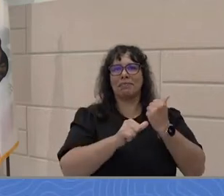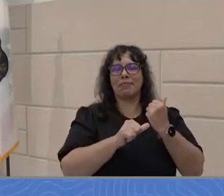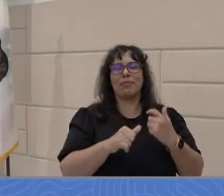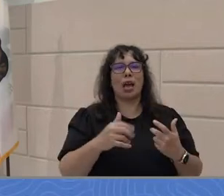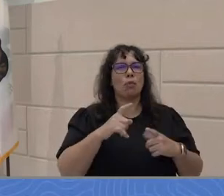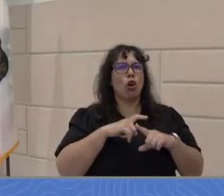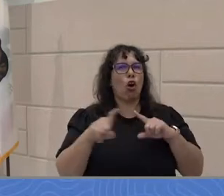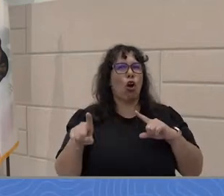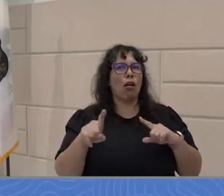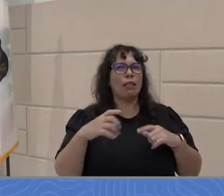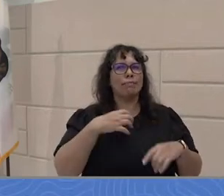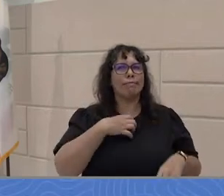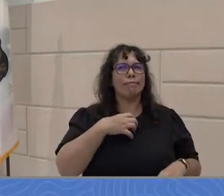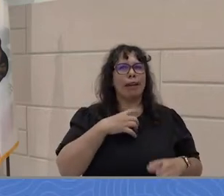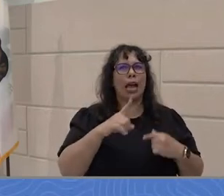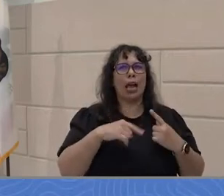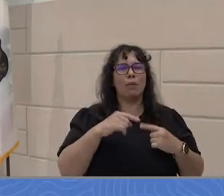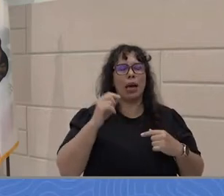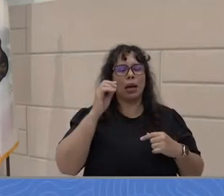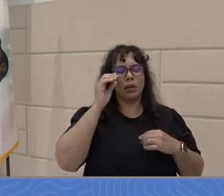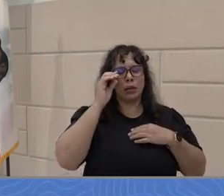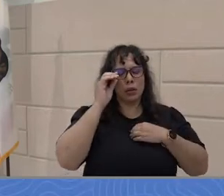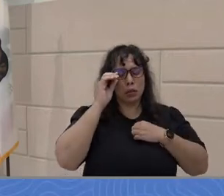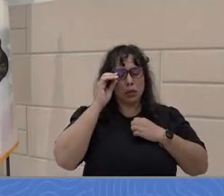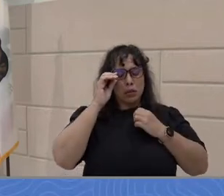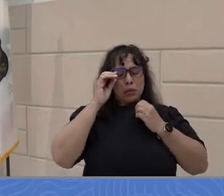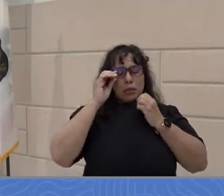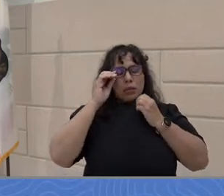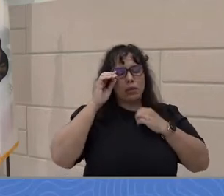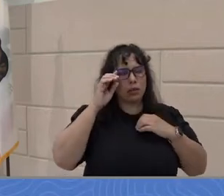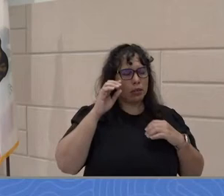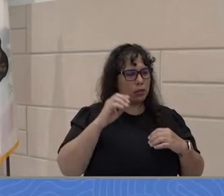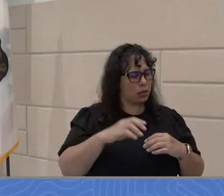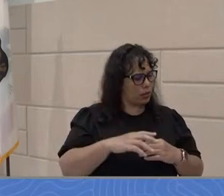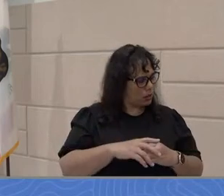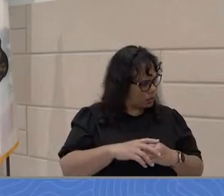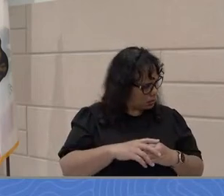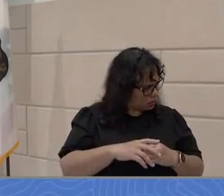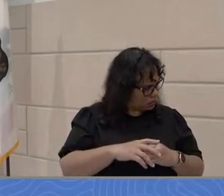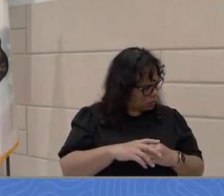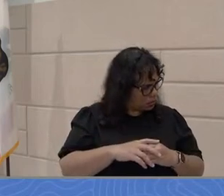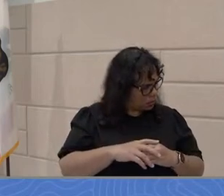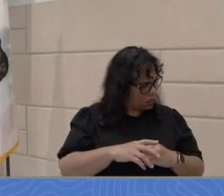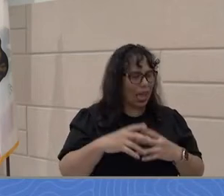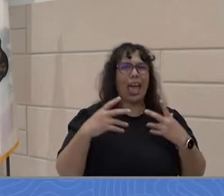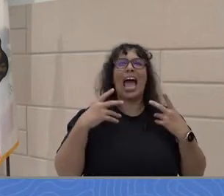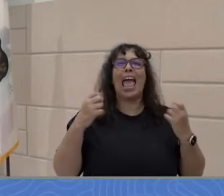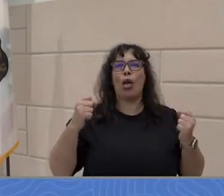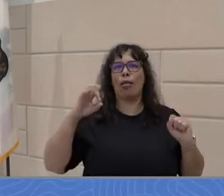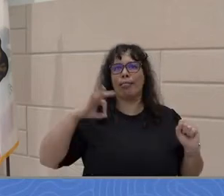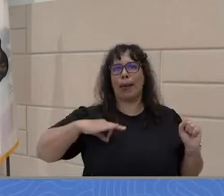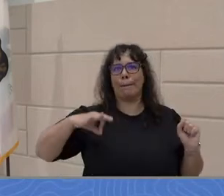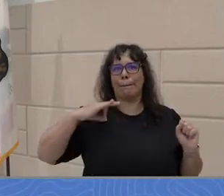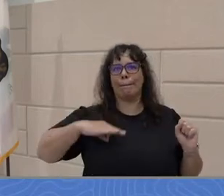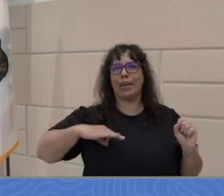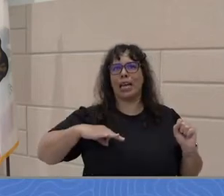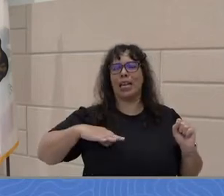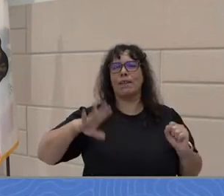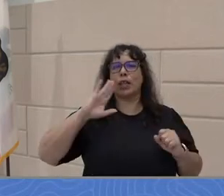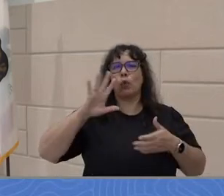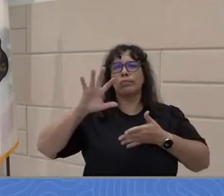ជំនួយហើយគាត់ដាក់ពាក្យនេះត្អូញត្អែអំពីសម្បត្តិដែលបង្ហាញអំពីផ្នែ